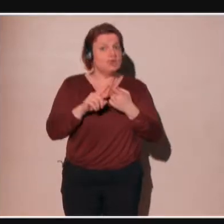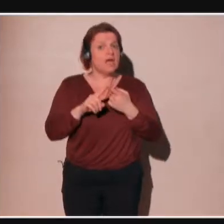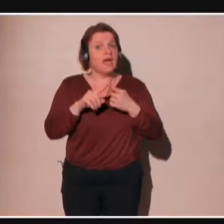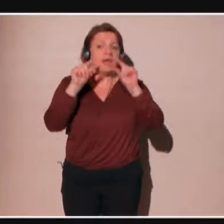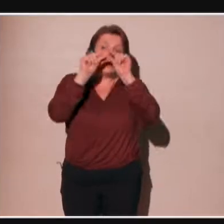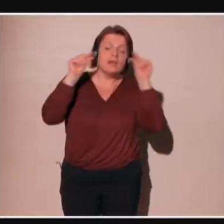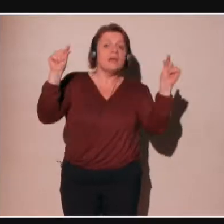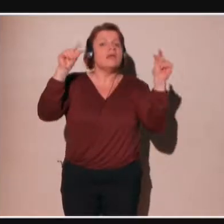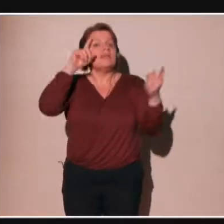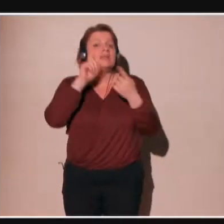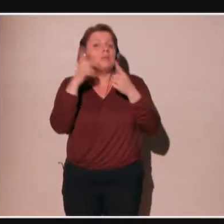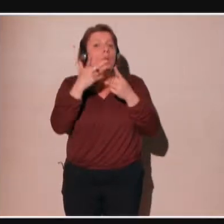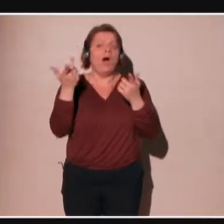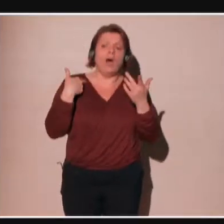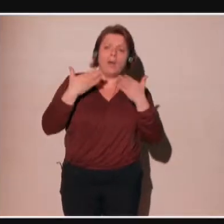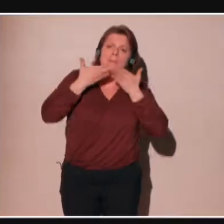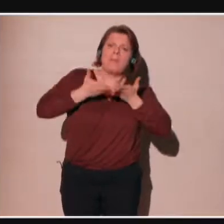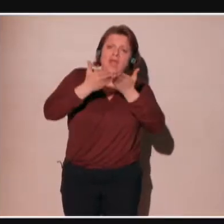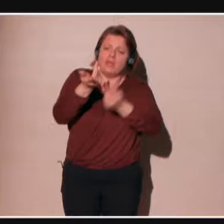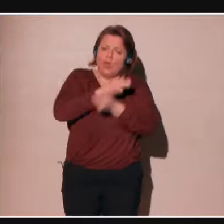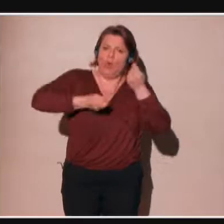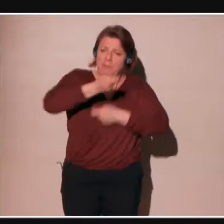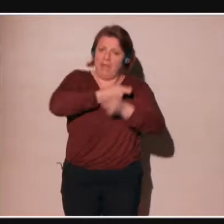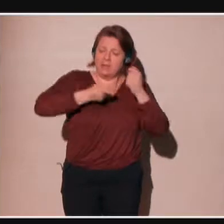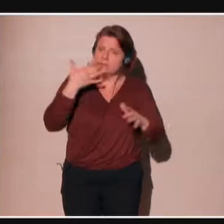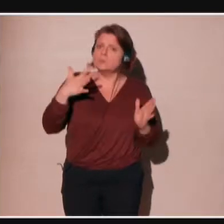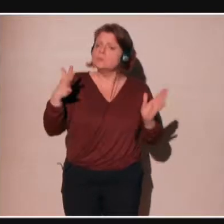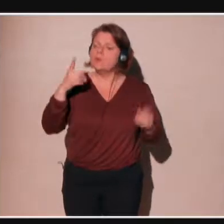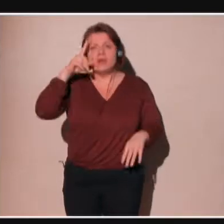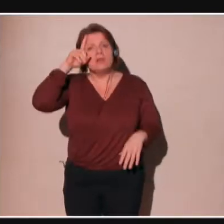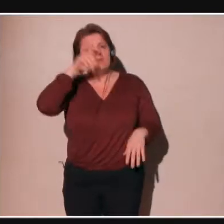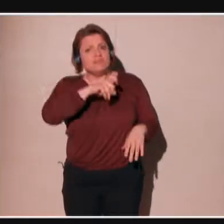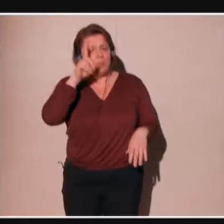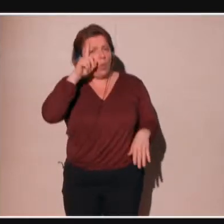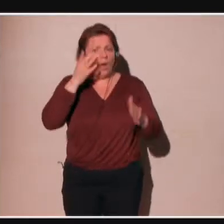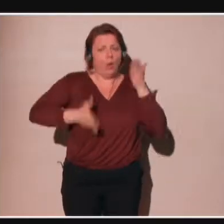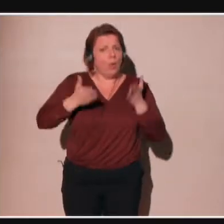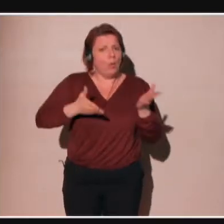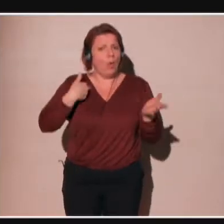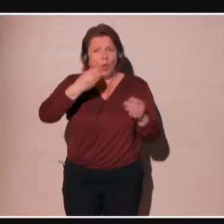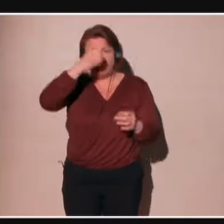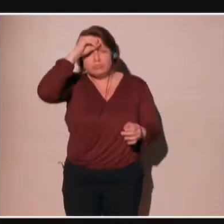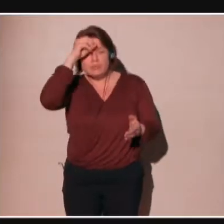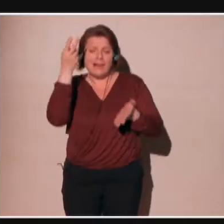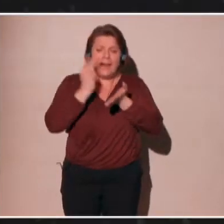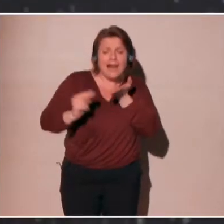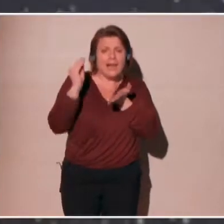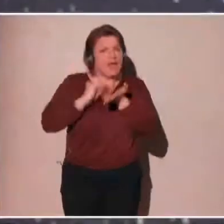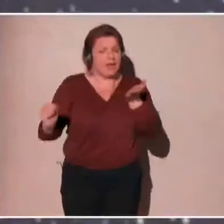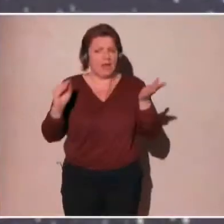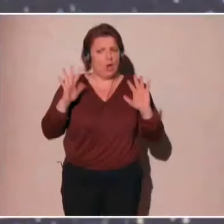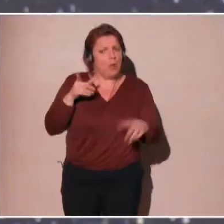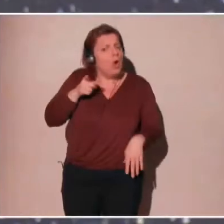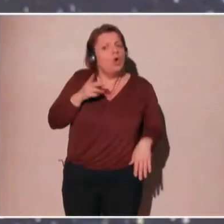donc, le commerce maritime. C'est difficile. C'est difficile surtout si l'on parle d'un robot qui ne sait ni lire ni écrire. Comment fait-il? Il est